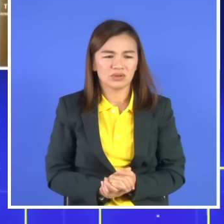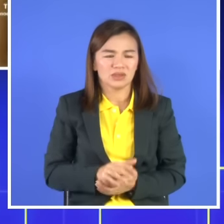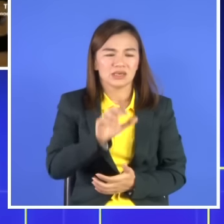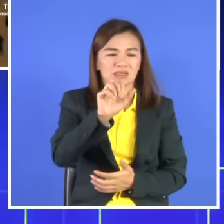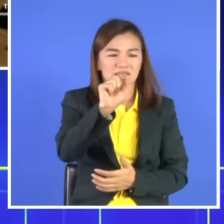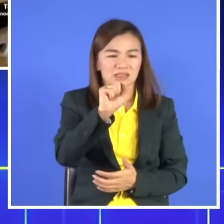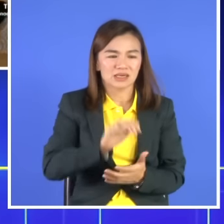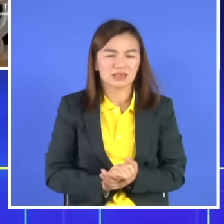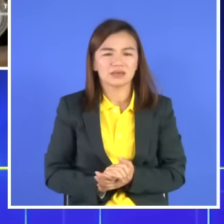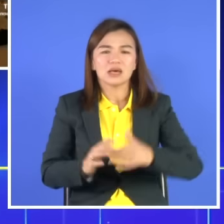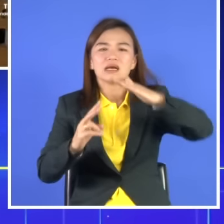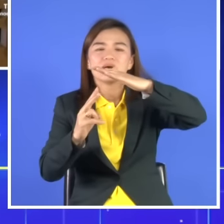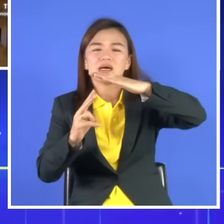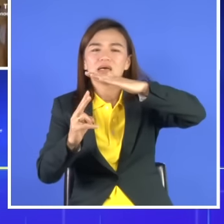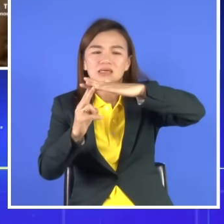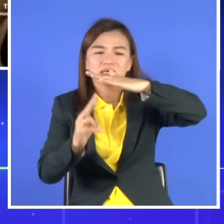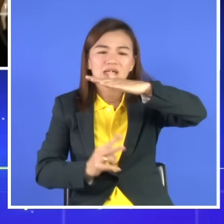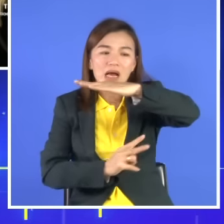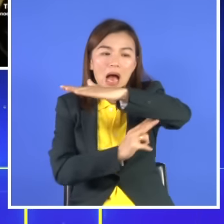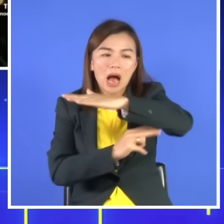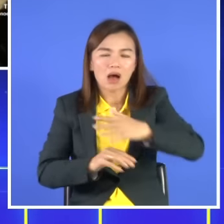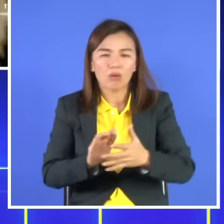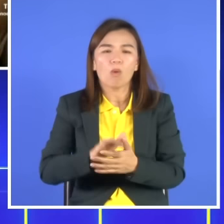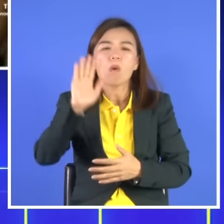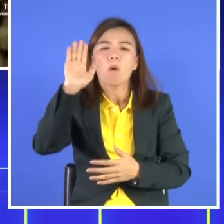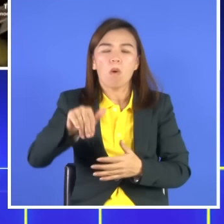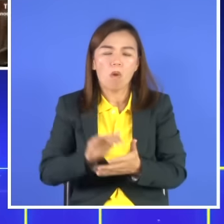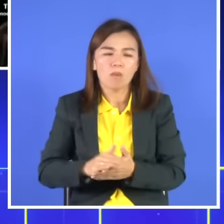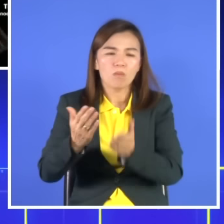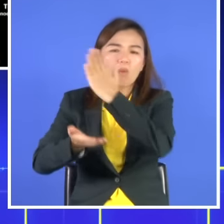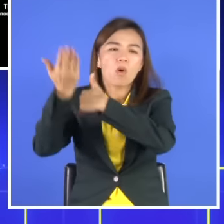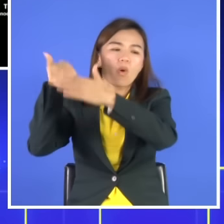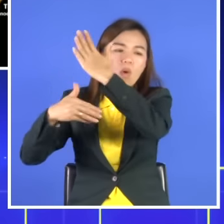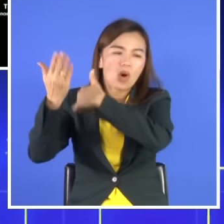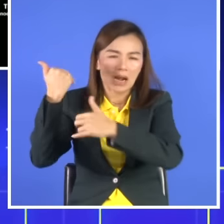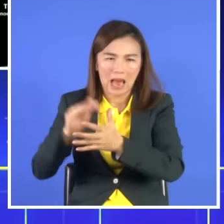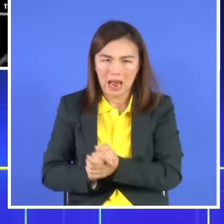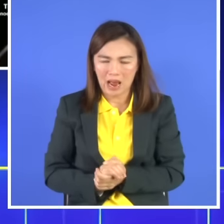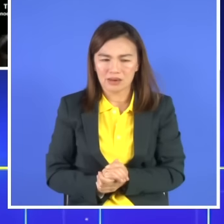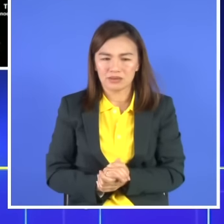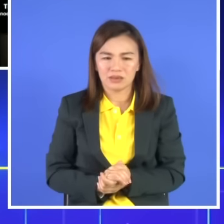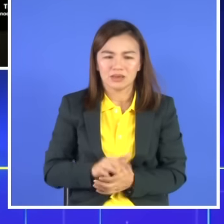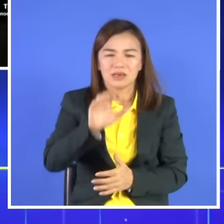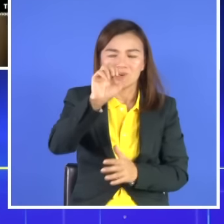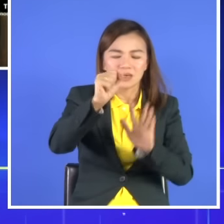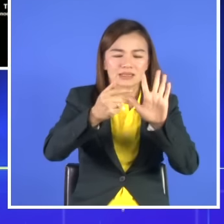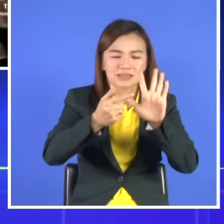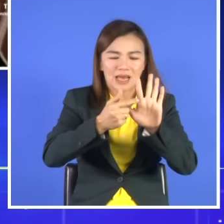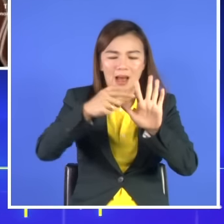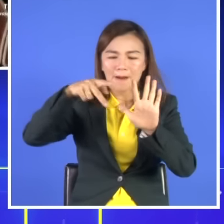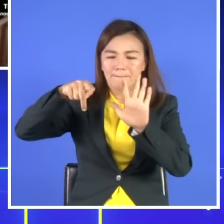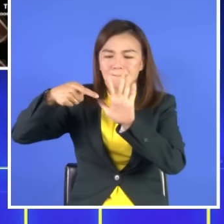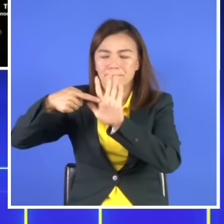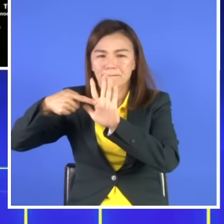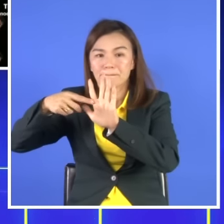านเป็นชื่อเก่าแก่สมัยรัชกาลที่5เลยนะคะ ใช่ส่วนใหญ่จะเป็นคำโบราณเนี่ยเขาจะไม่ได้ใส่สระเข้าไป อีกทีพี่หยก สะพานสมมตอม